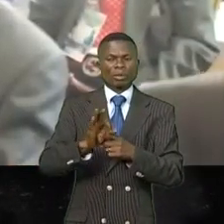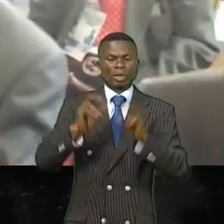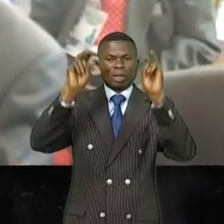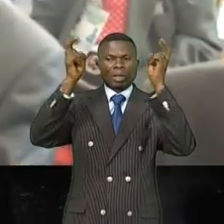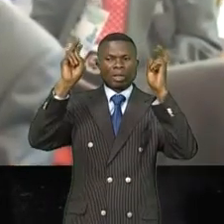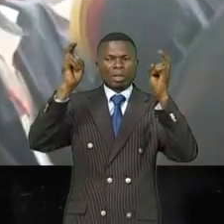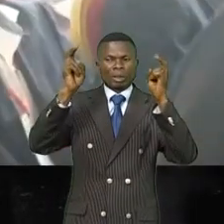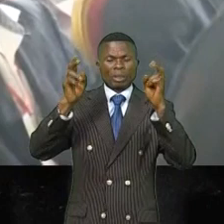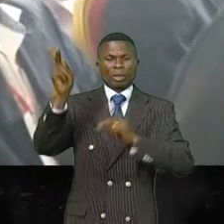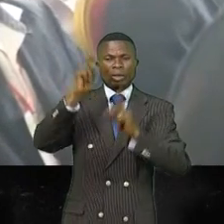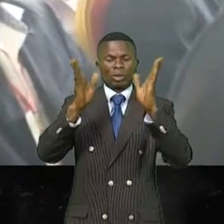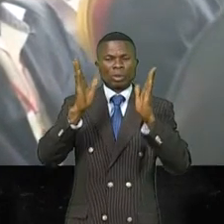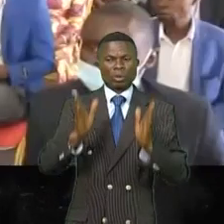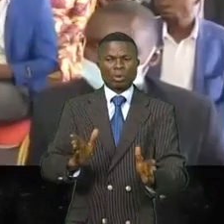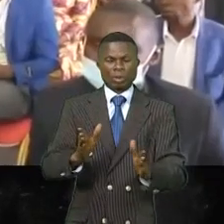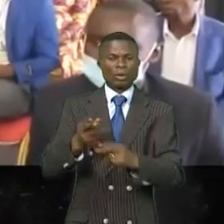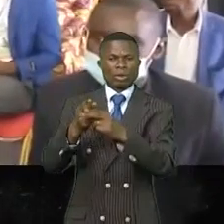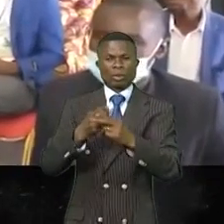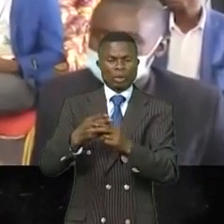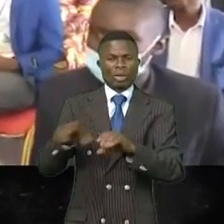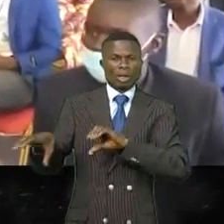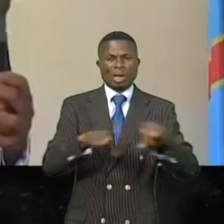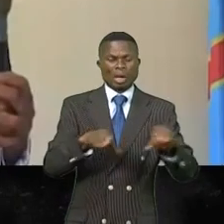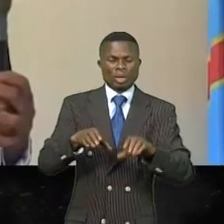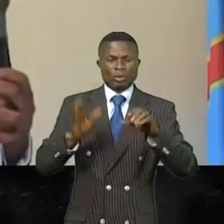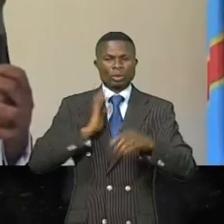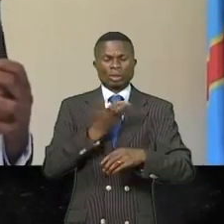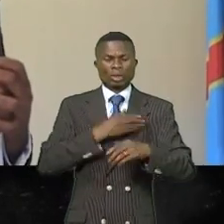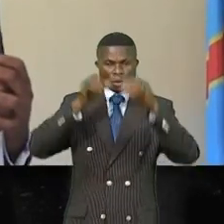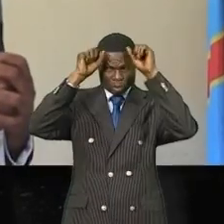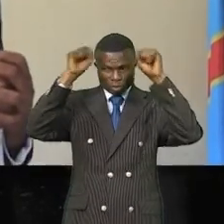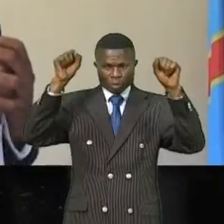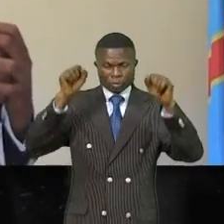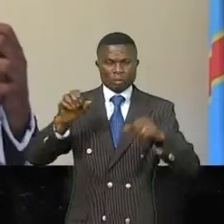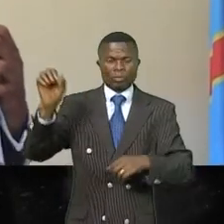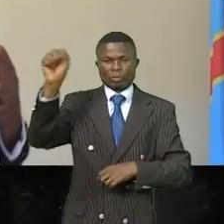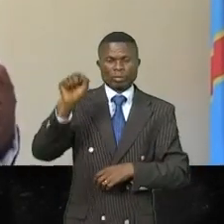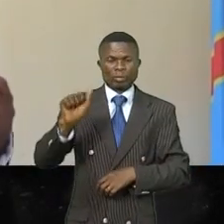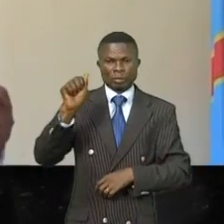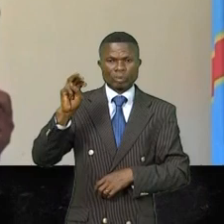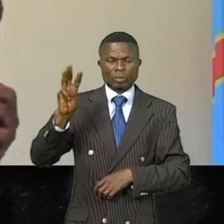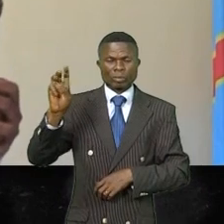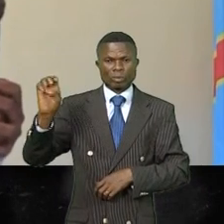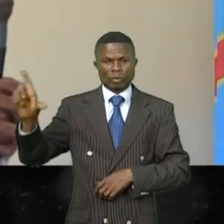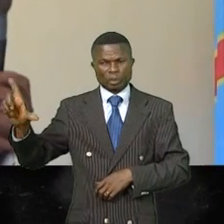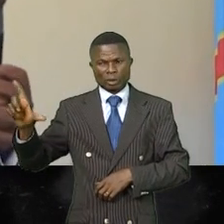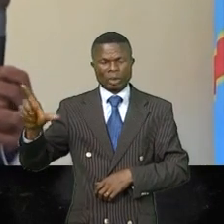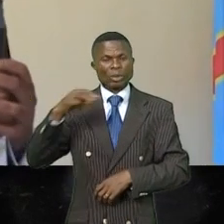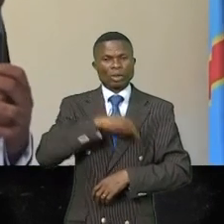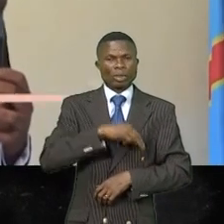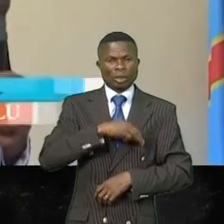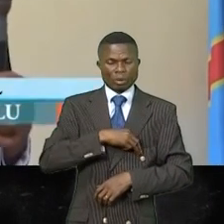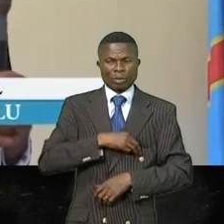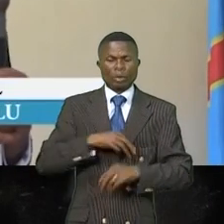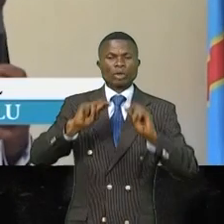thème « La citoyenneté et le suivi des actions du chef de l'État ». Samuel Alibala épingle ici la mission du